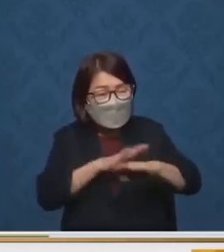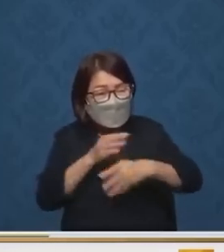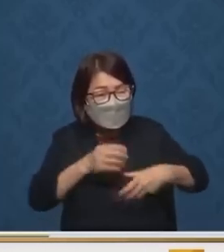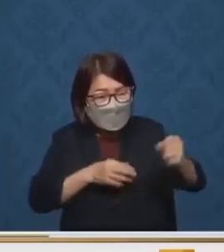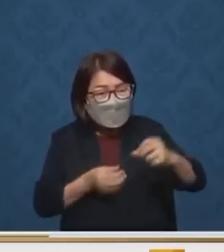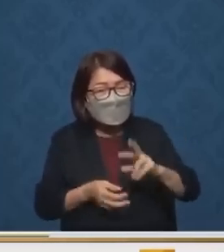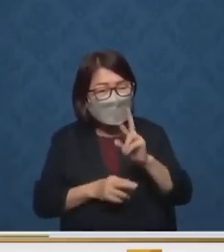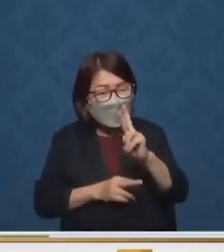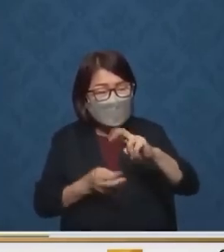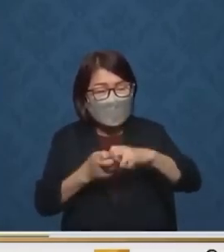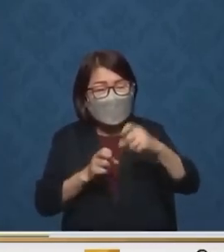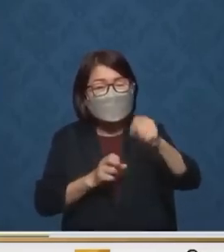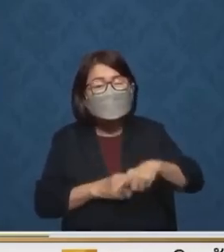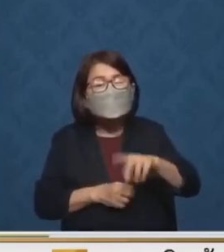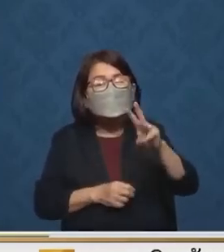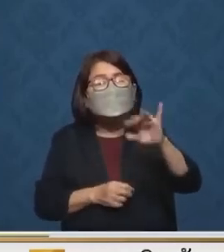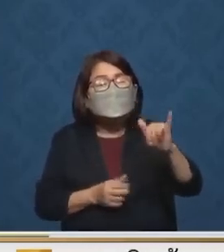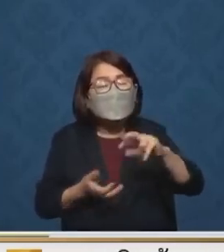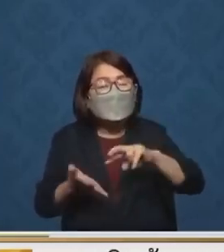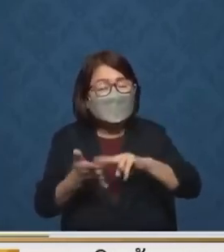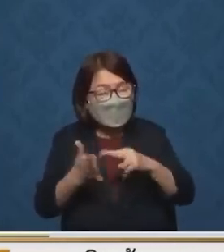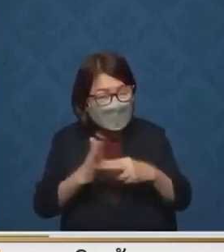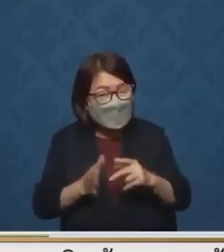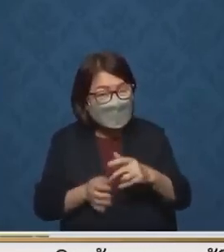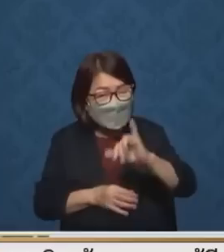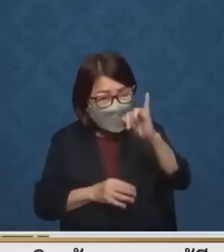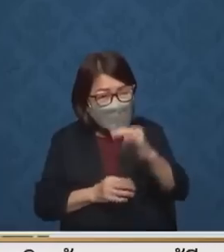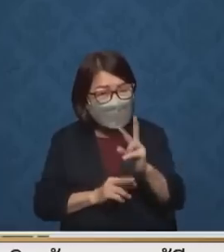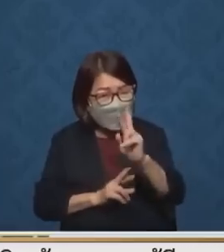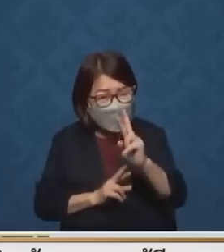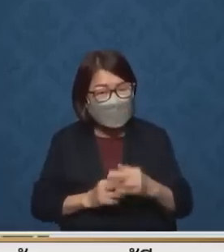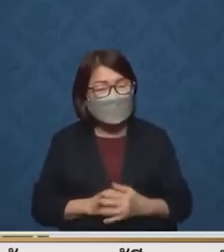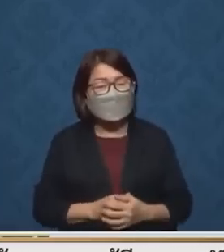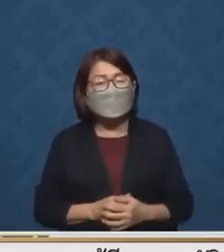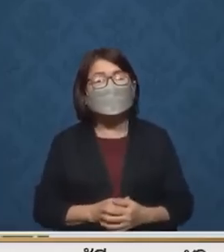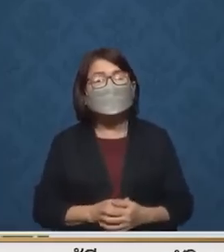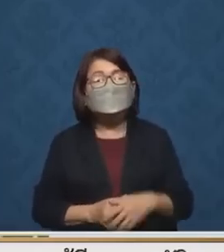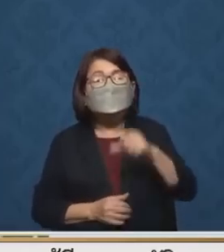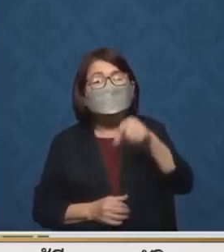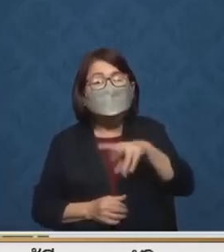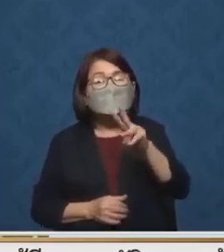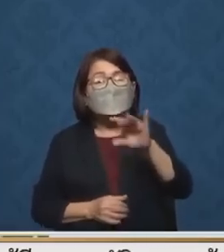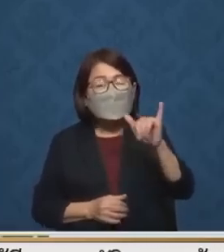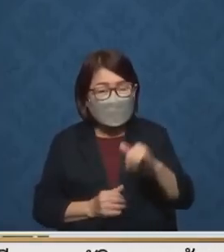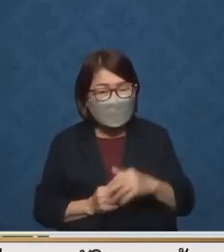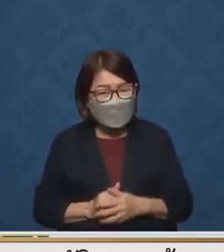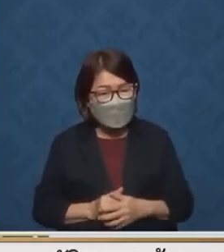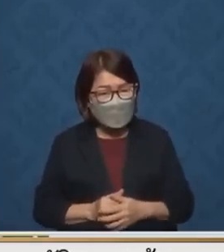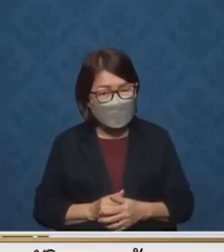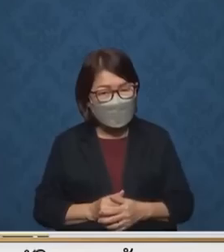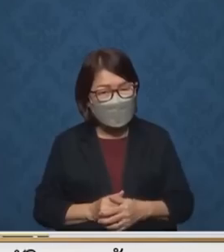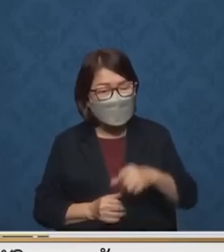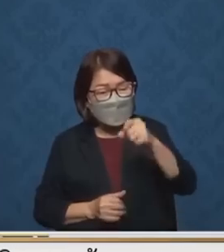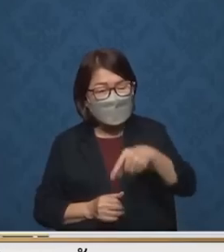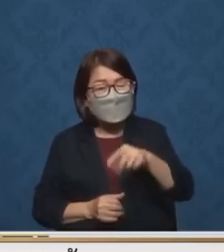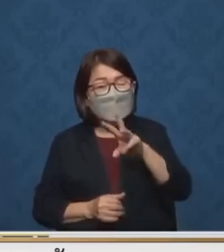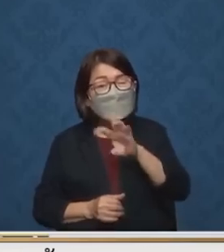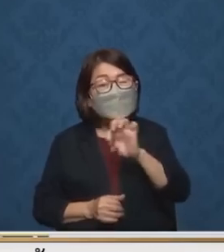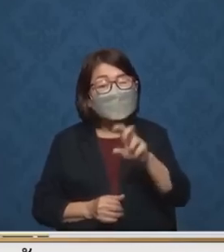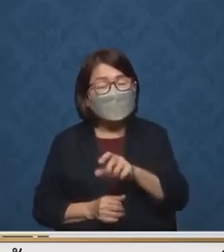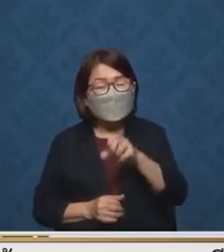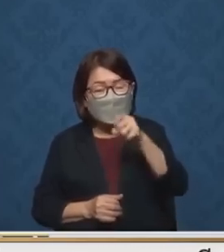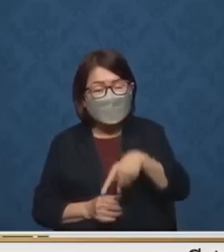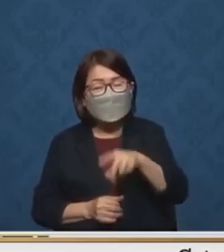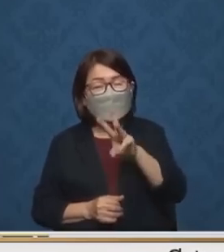ซวยแล้มนจะซ linguisticiphวยแน่เพราอีก